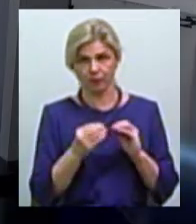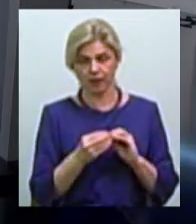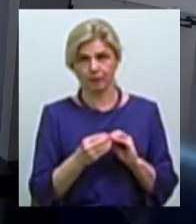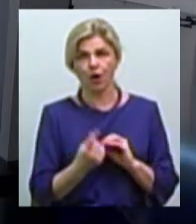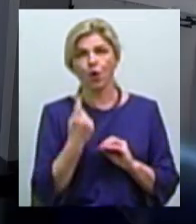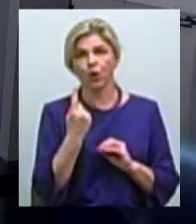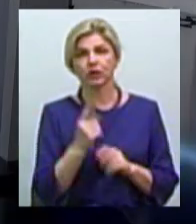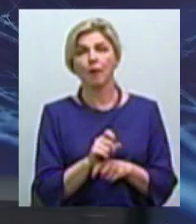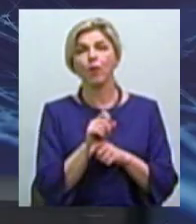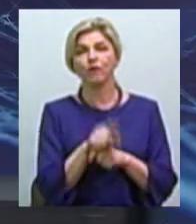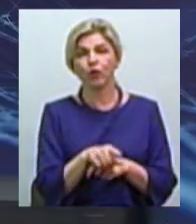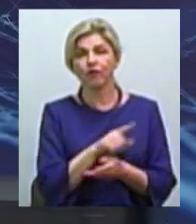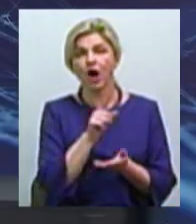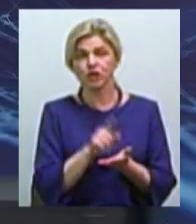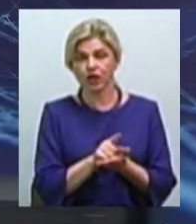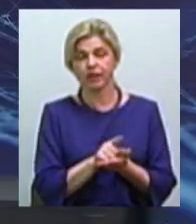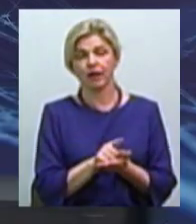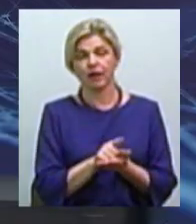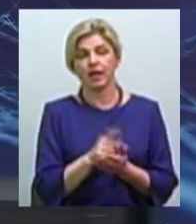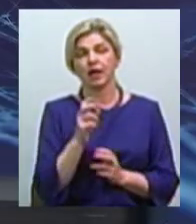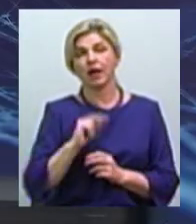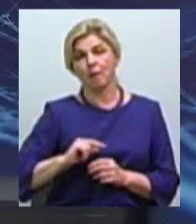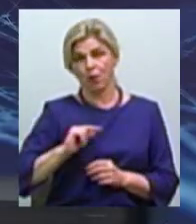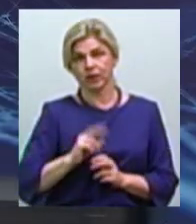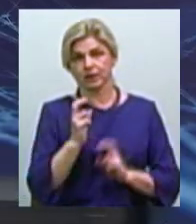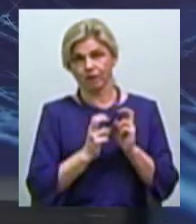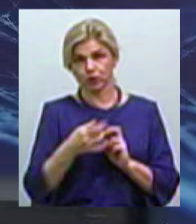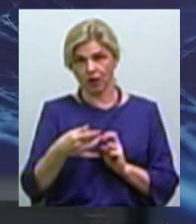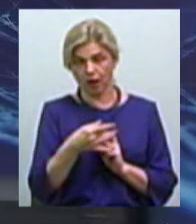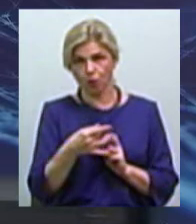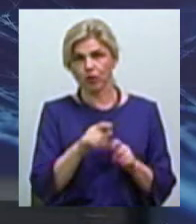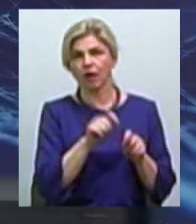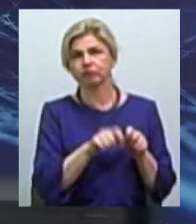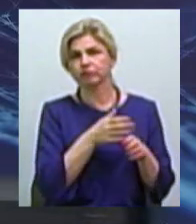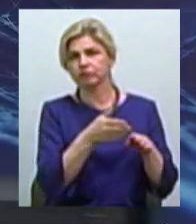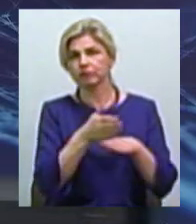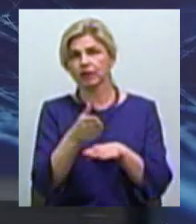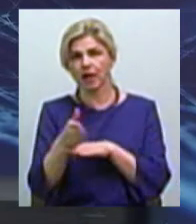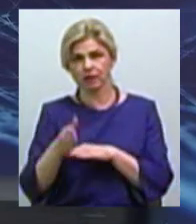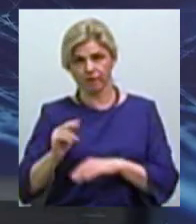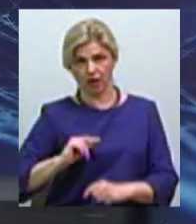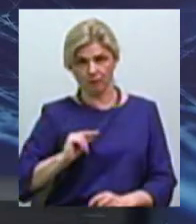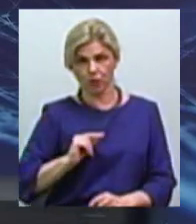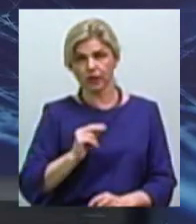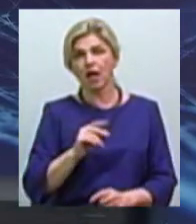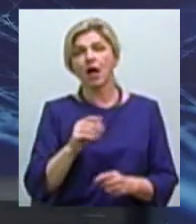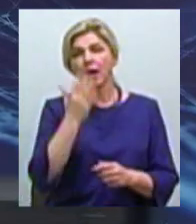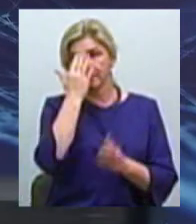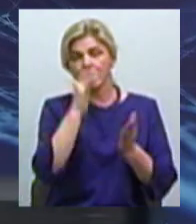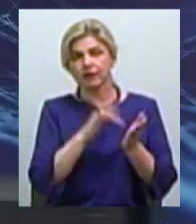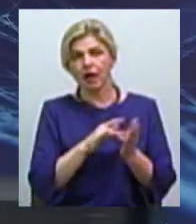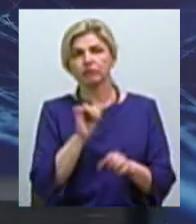з повноважень адміністрації Заводського району є рейдова робота. Зокрема, мета таких рейдів є